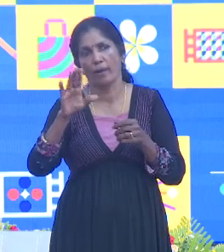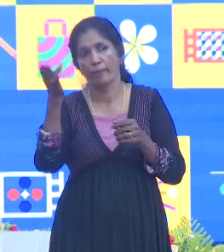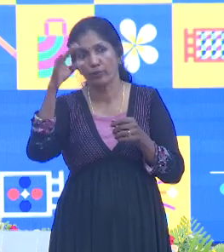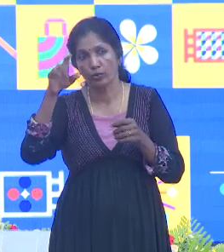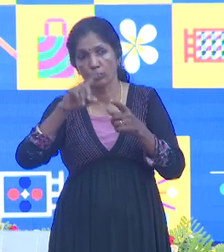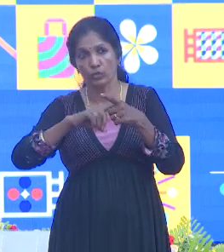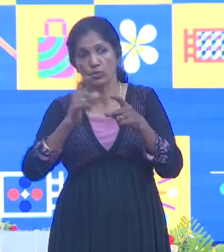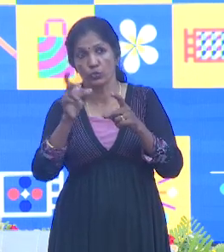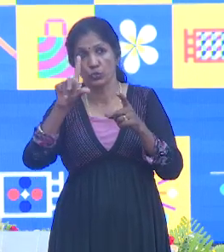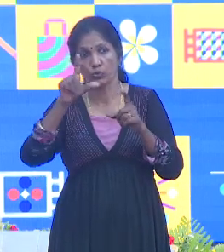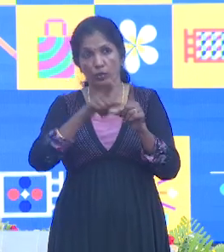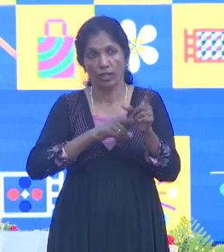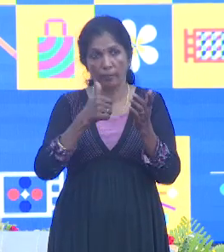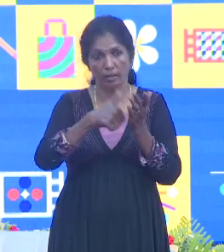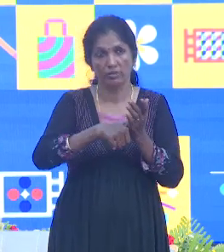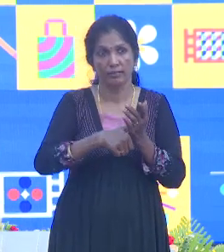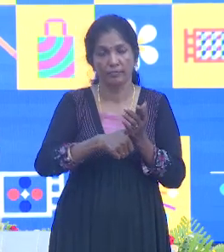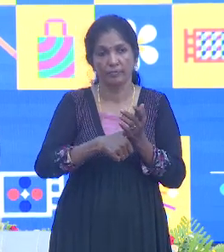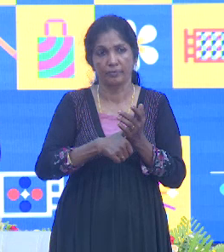1959 ജൂലൈ മാസം